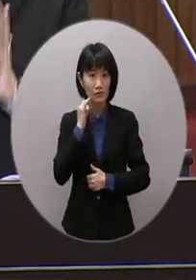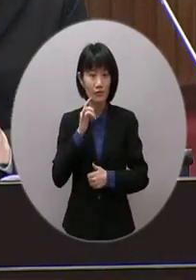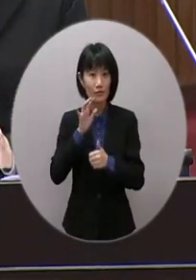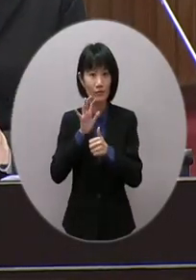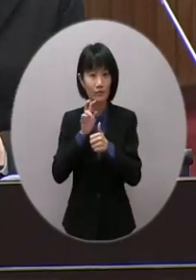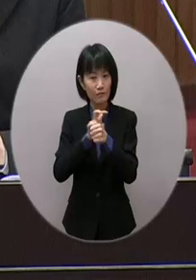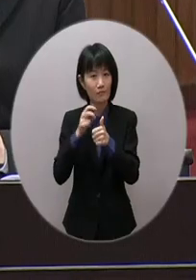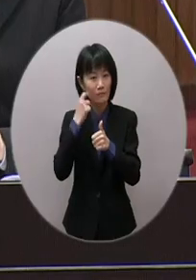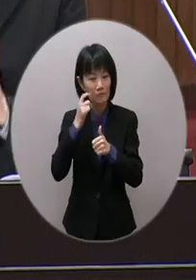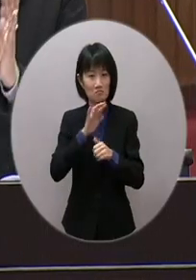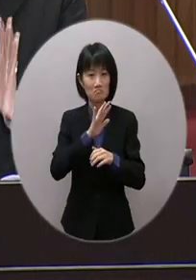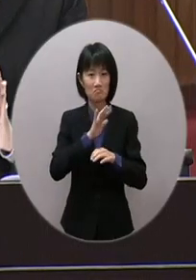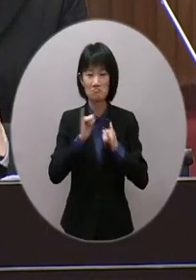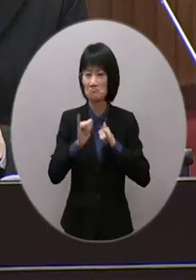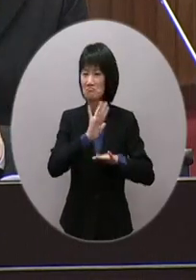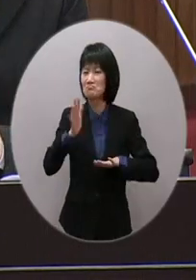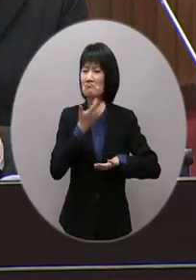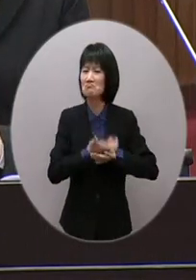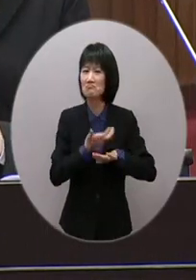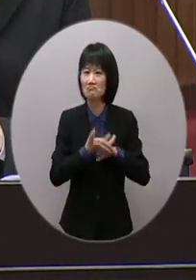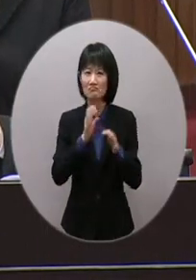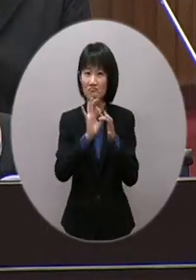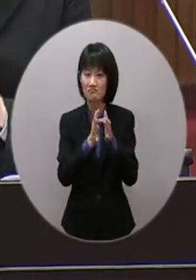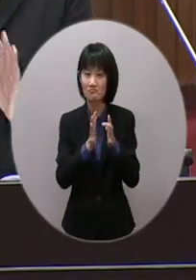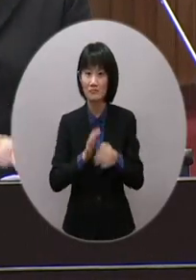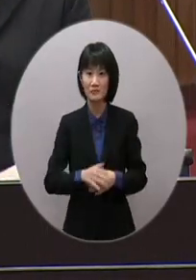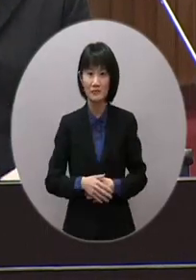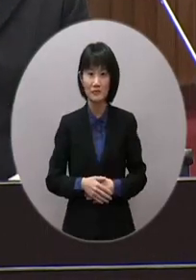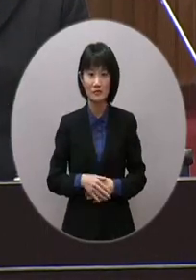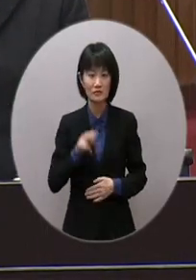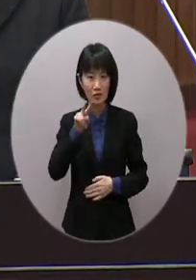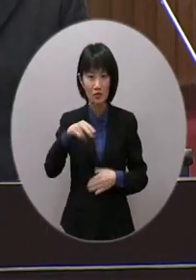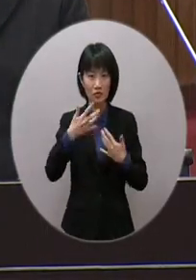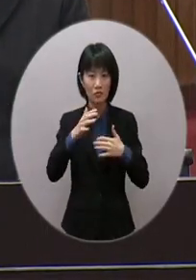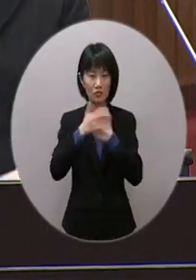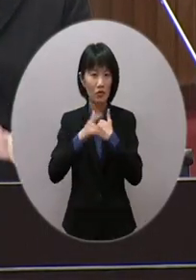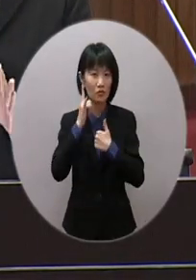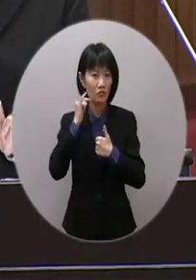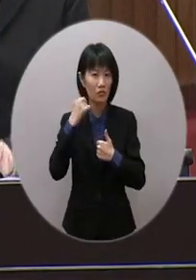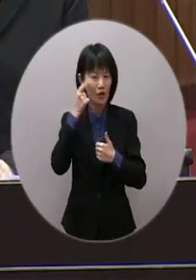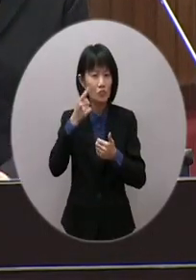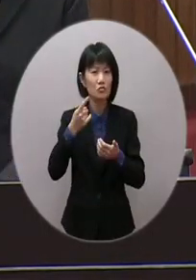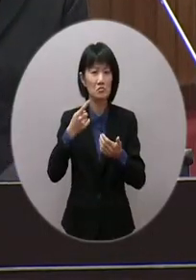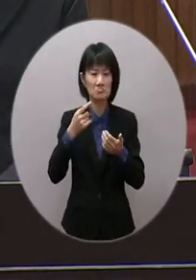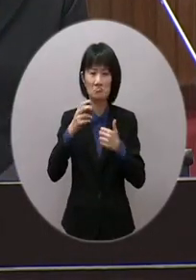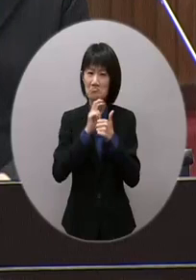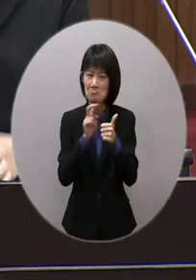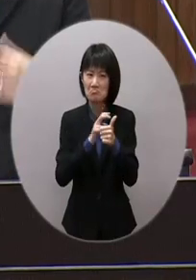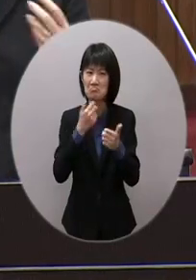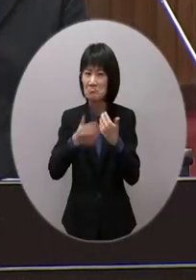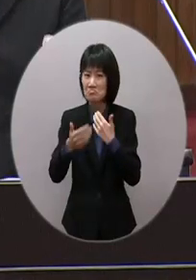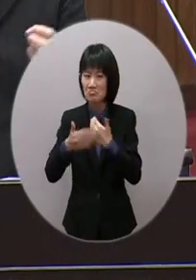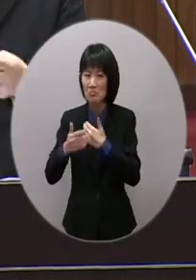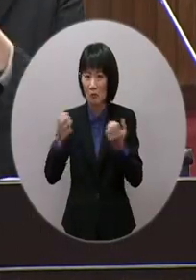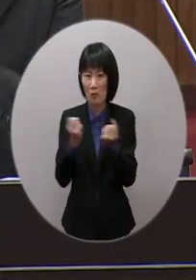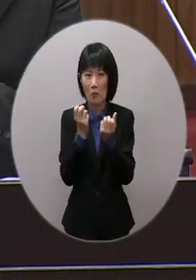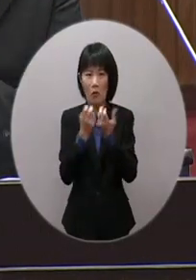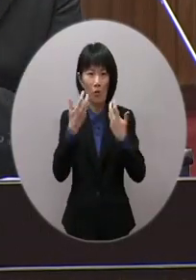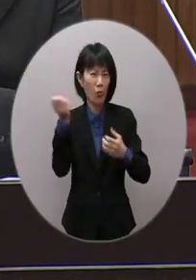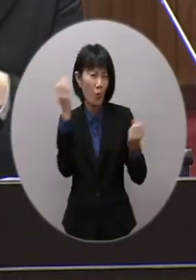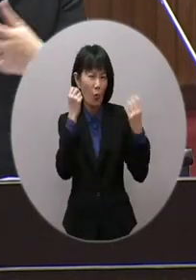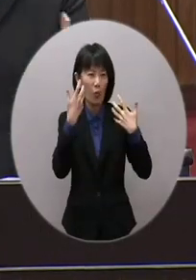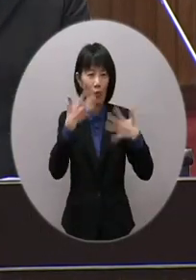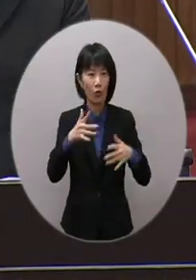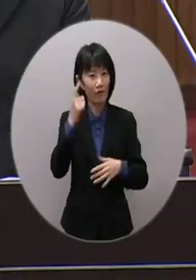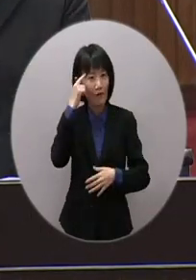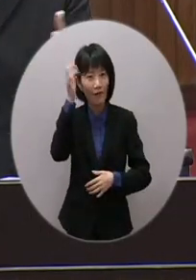较不放心，因为我看到有一些不适当的一些照顾的一些案件出现，所以他宁愿就是找亲